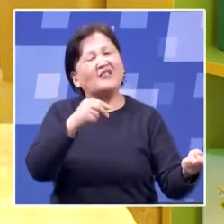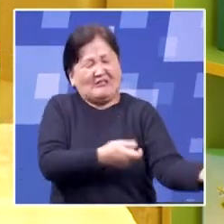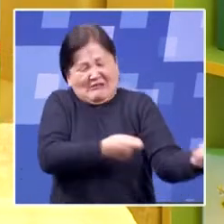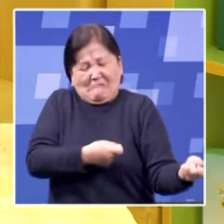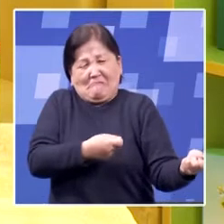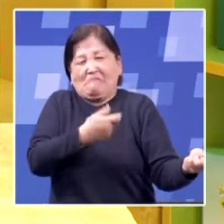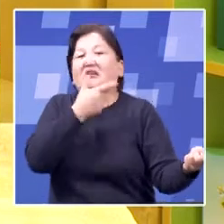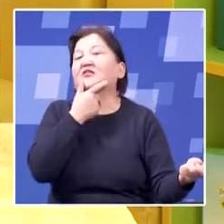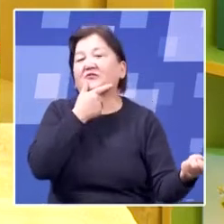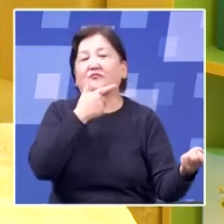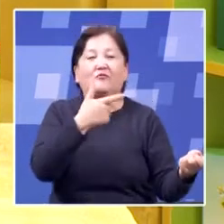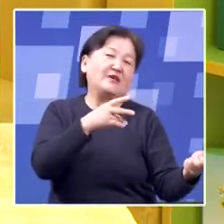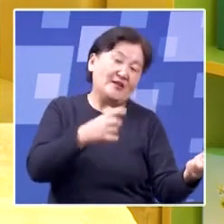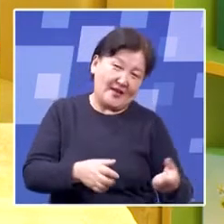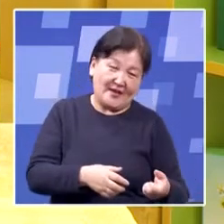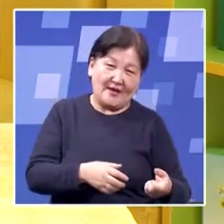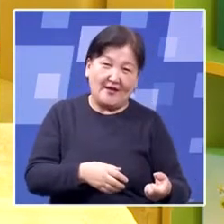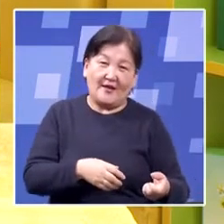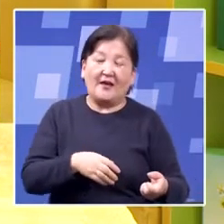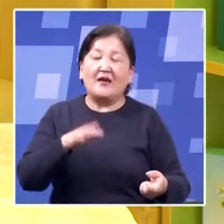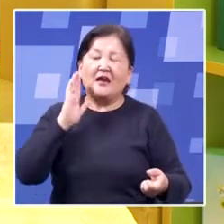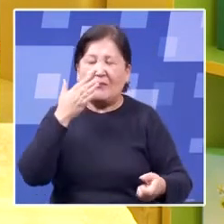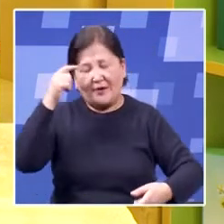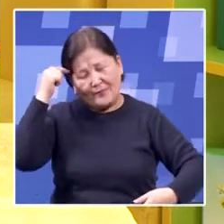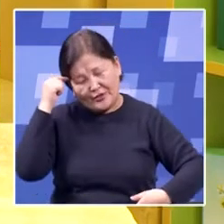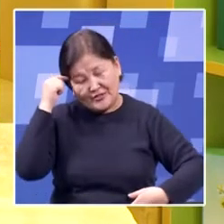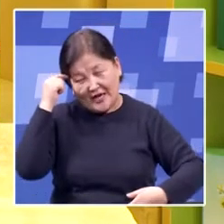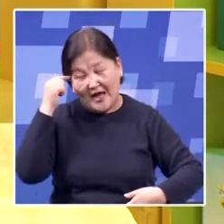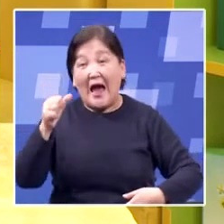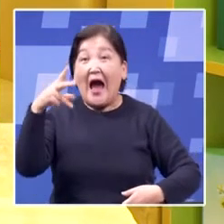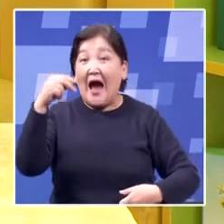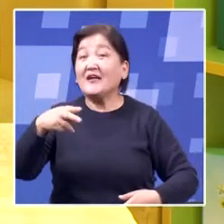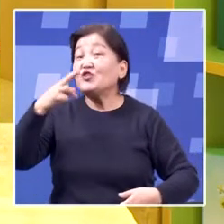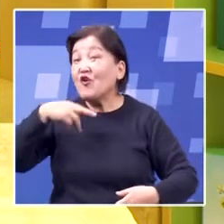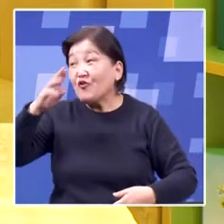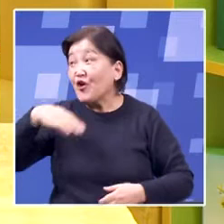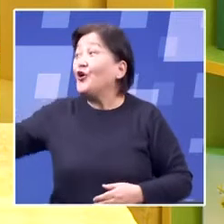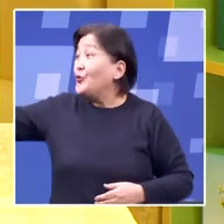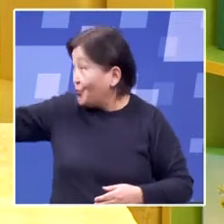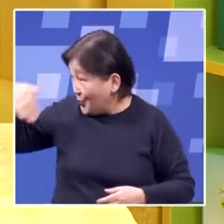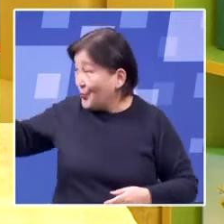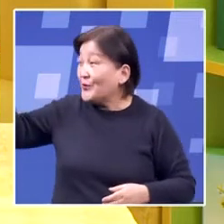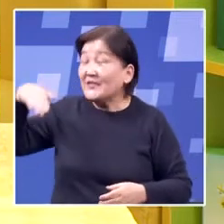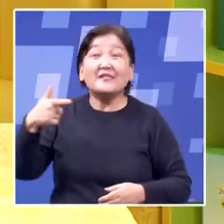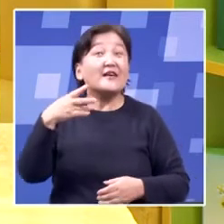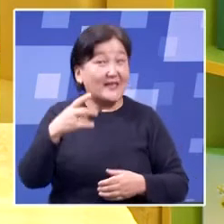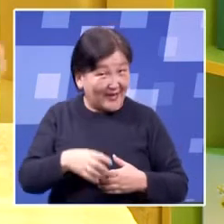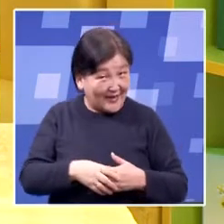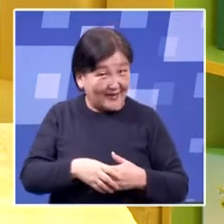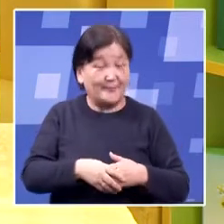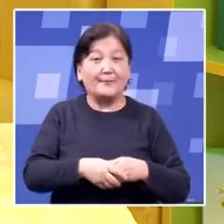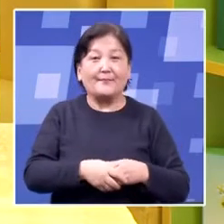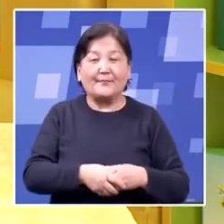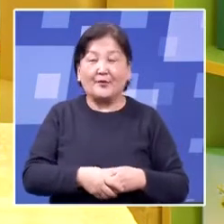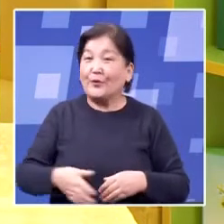Данж татаад бас л дийлсэнгүй. Ингээд эмгэн аж охтоо дуудаж гинэ.